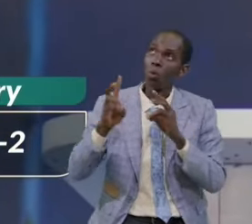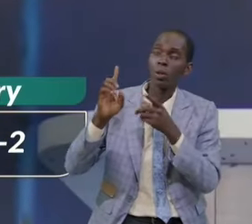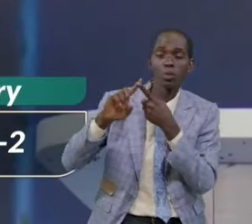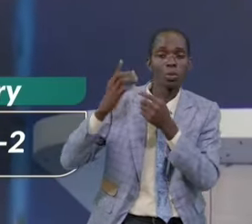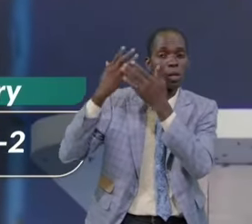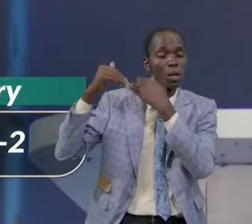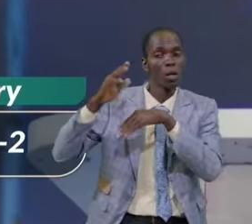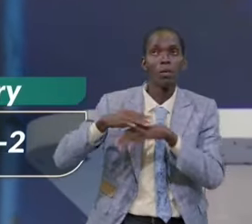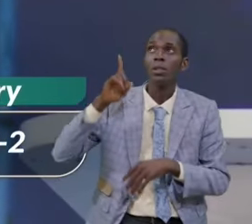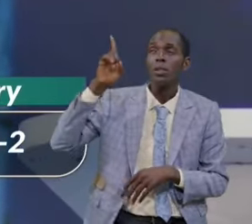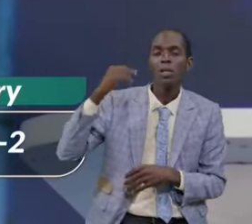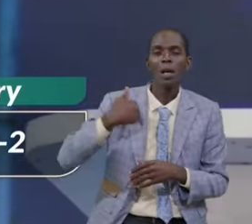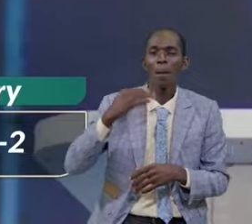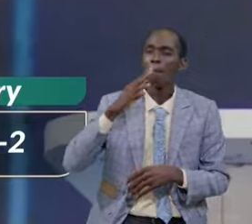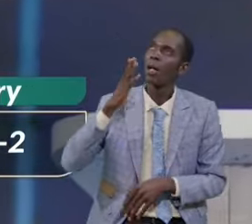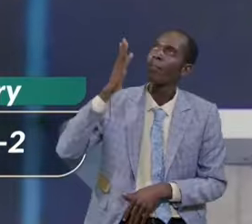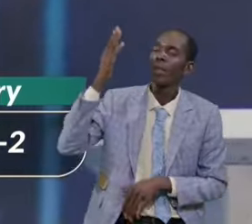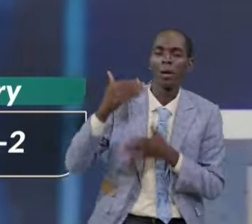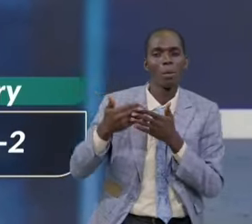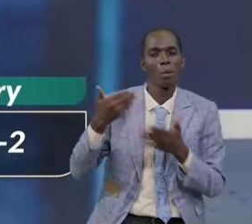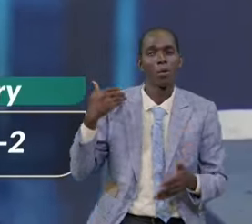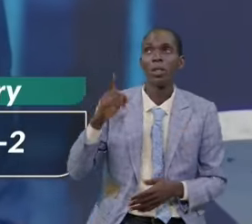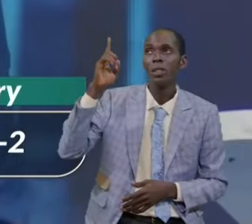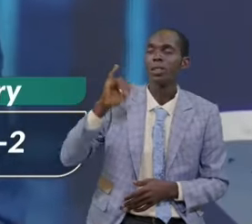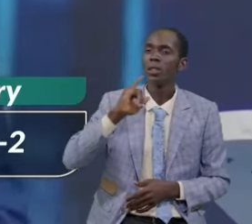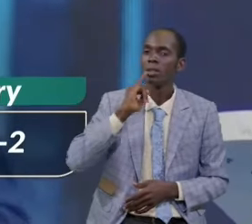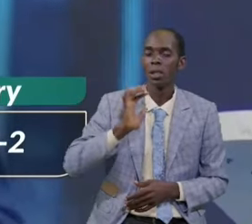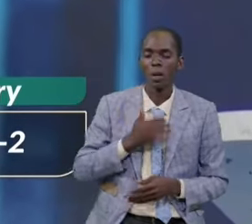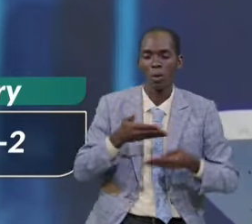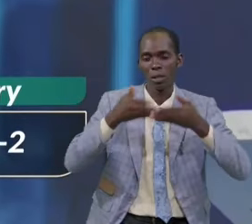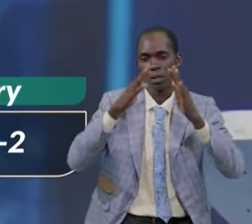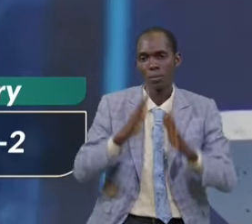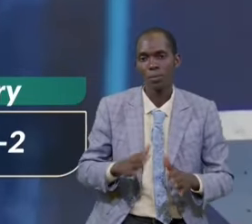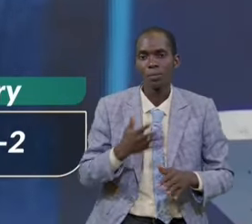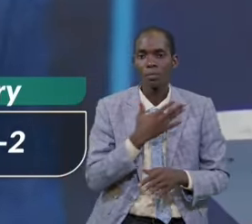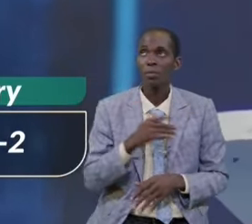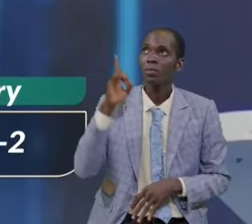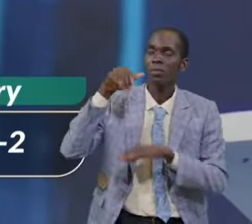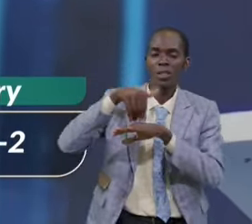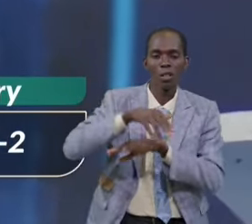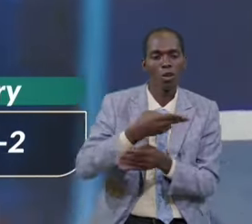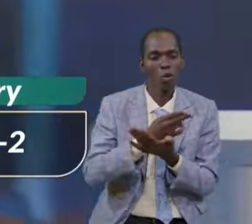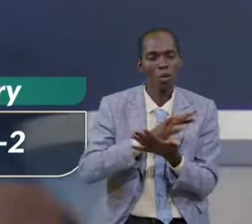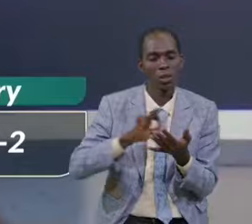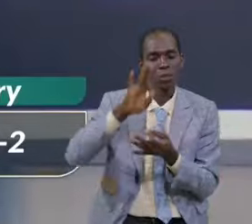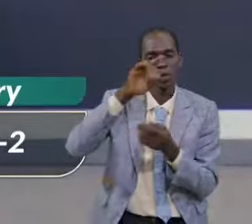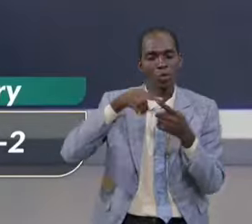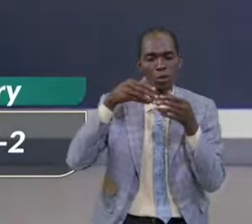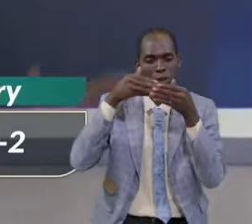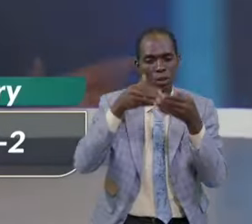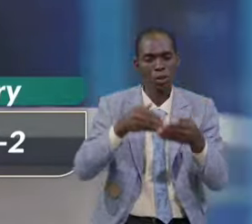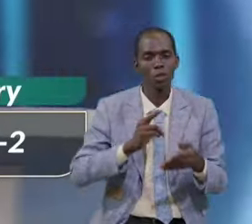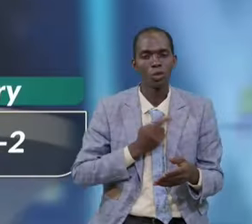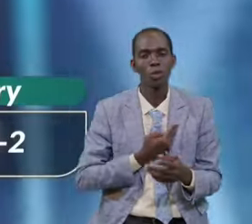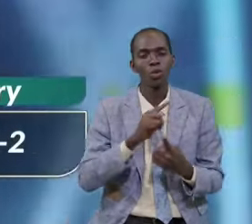gloire. Il était là avant. Il est notre guide et il envoie le Saint-Esprit pour nous guider dans toute